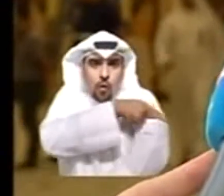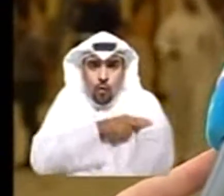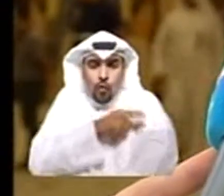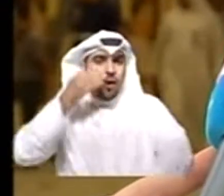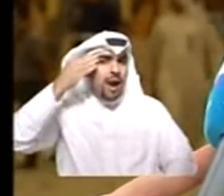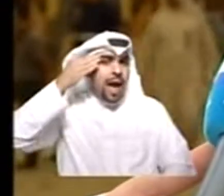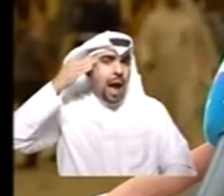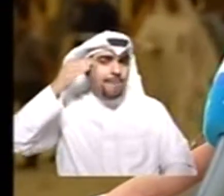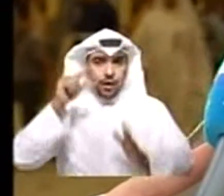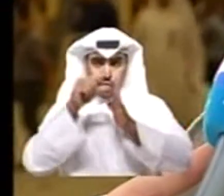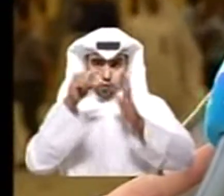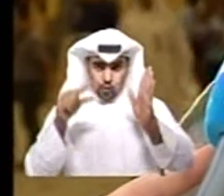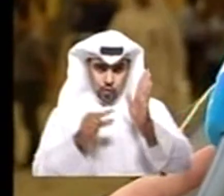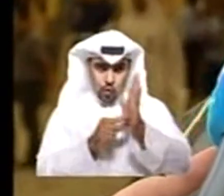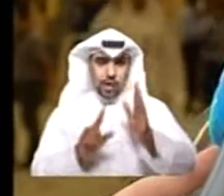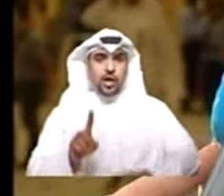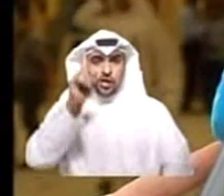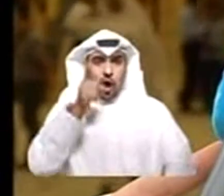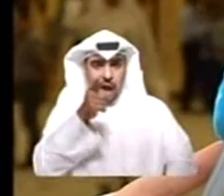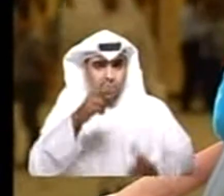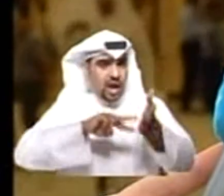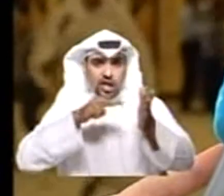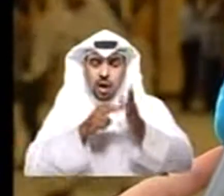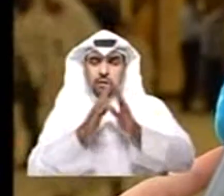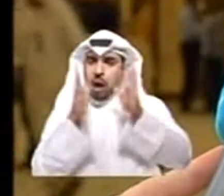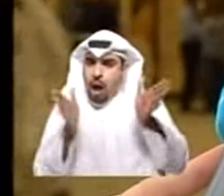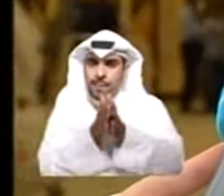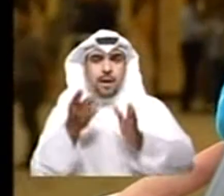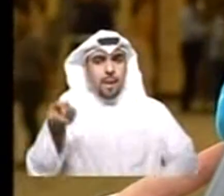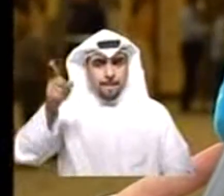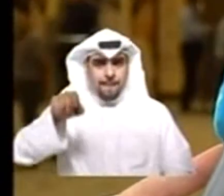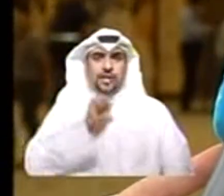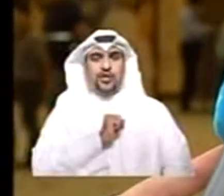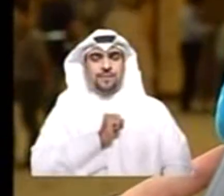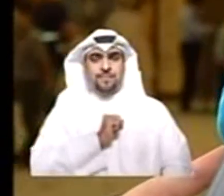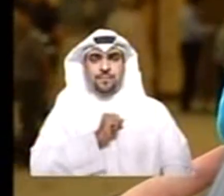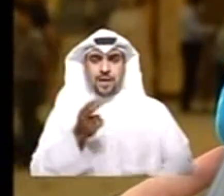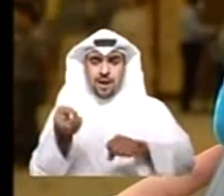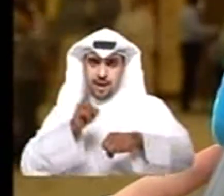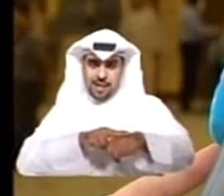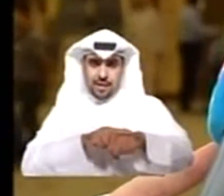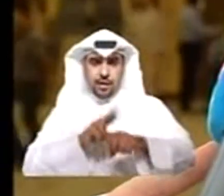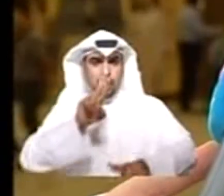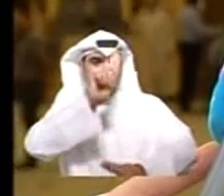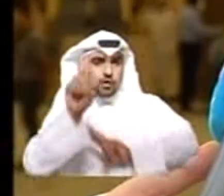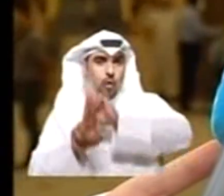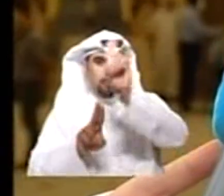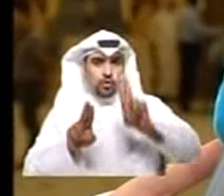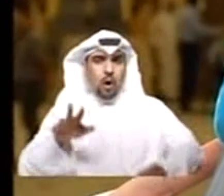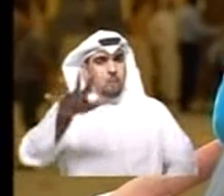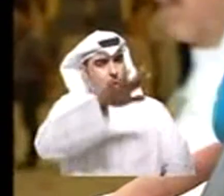الدستوريين، وهذه الإجراءات التي ستتبع إن شاء الله يوم غد. فيما يتعلق بالاستجوابات كلكم عارفين